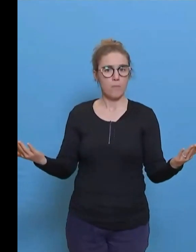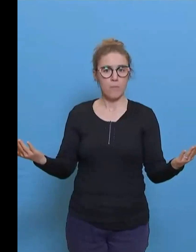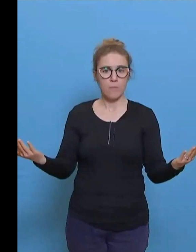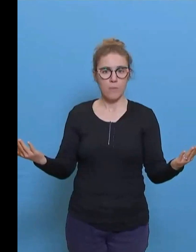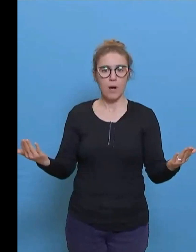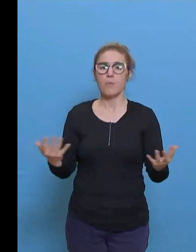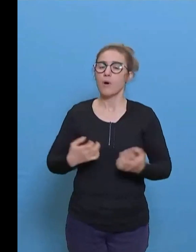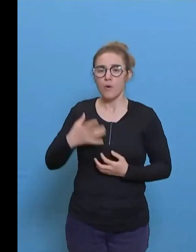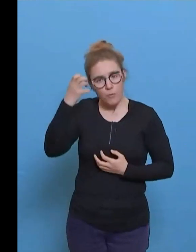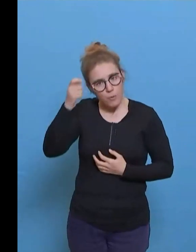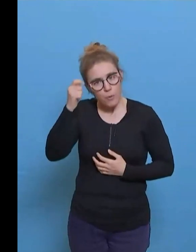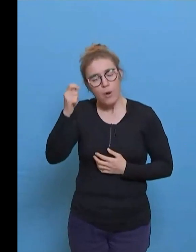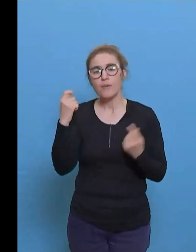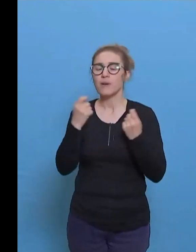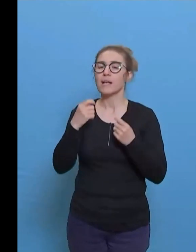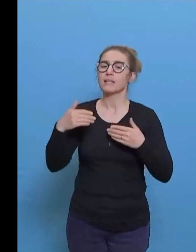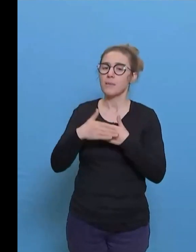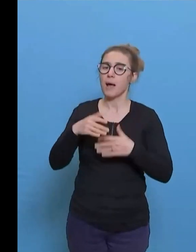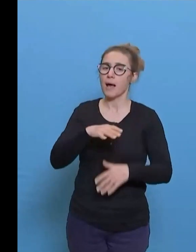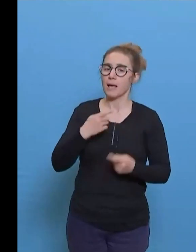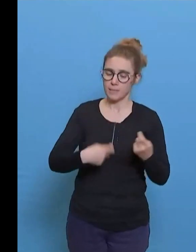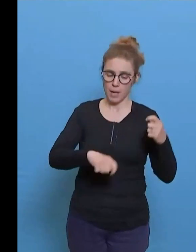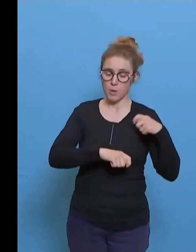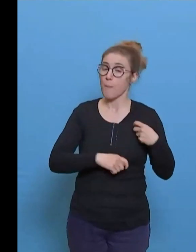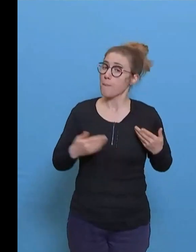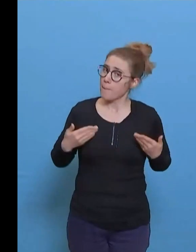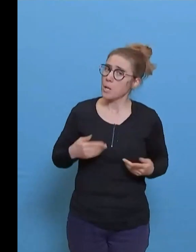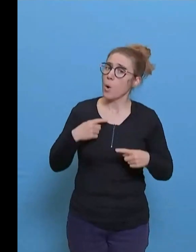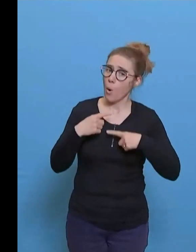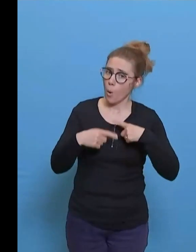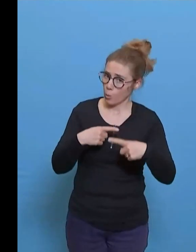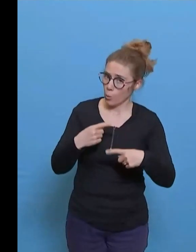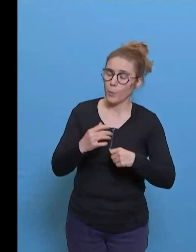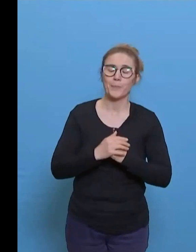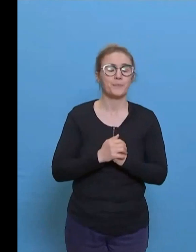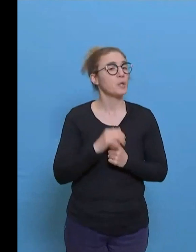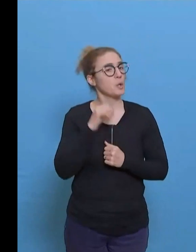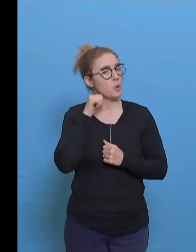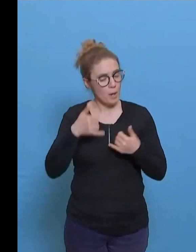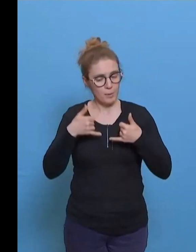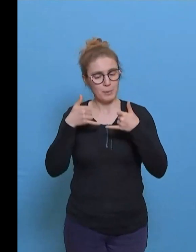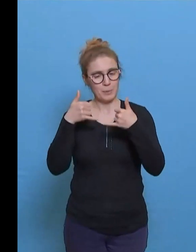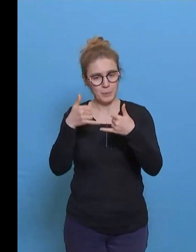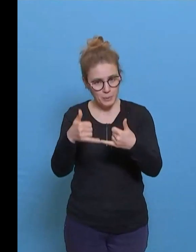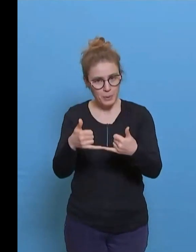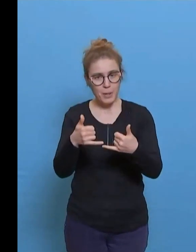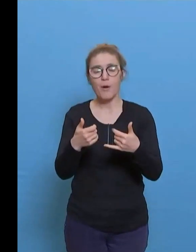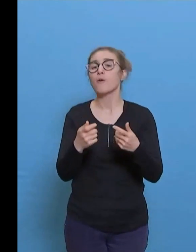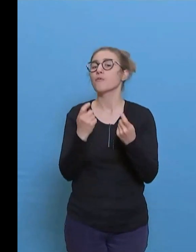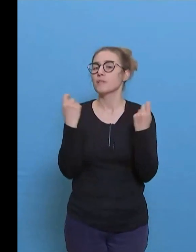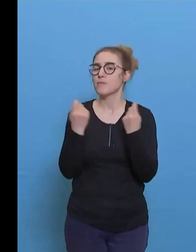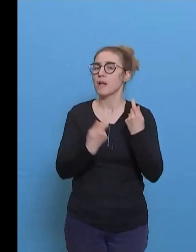le Festival de cinéma espagnol qui est en cours en ce moment, puisque demain aura lieu la remise des prix, un festival